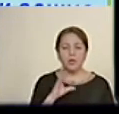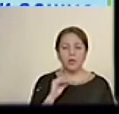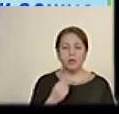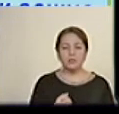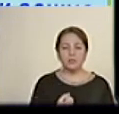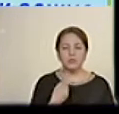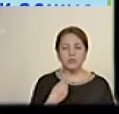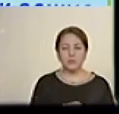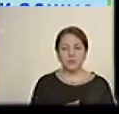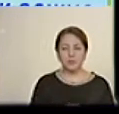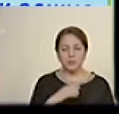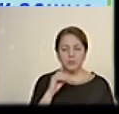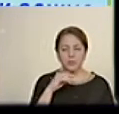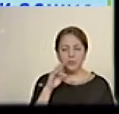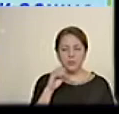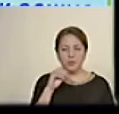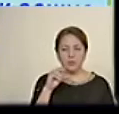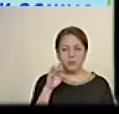С непривычки.